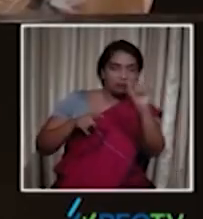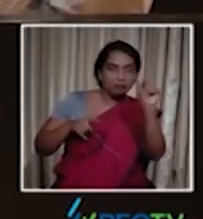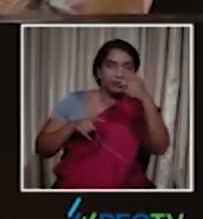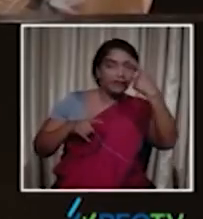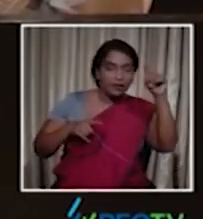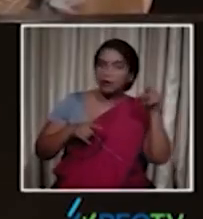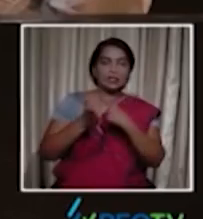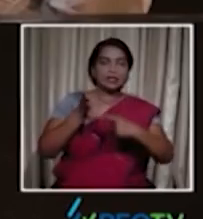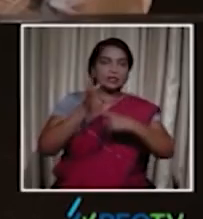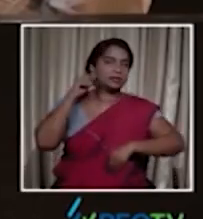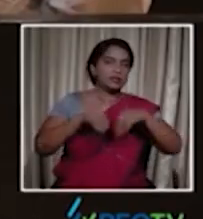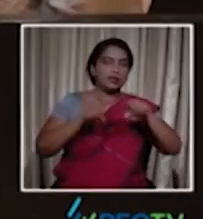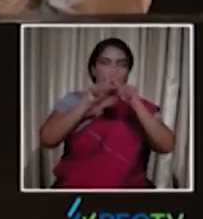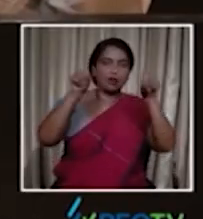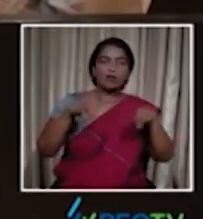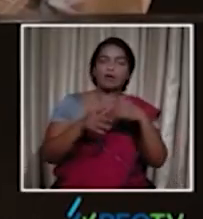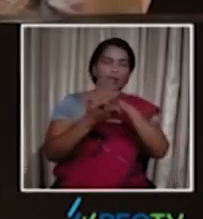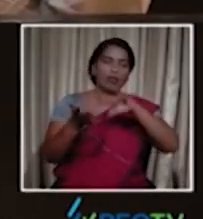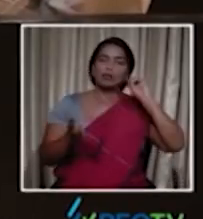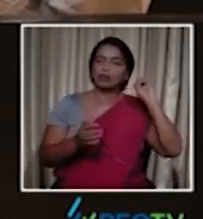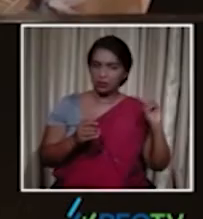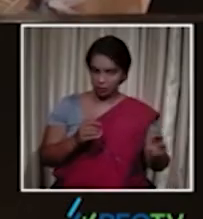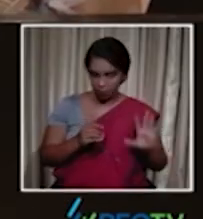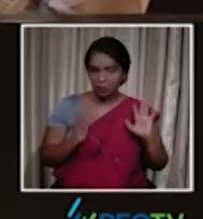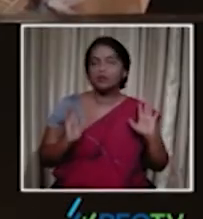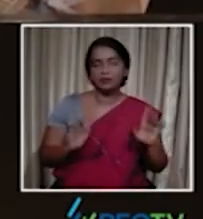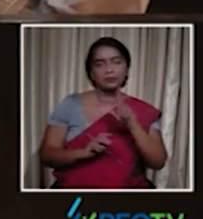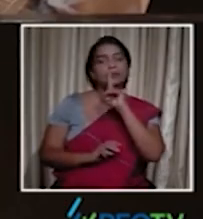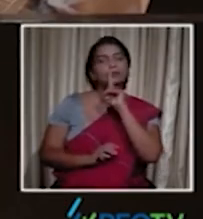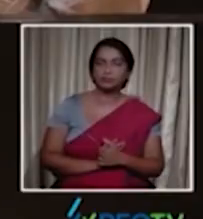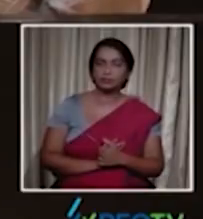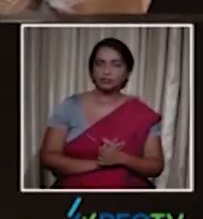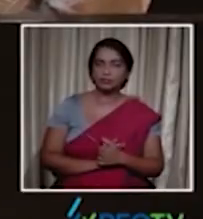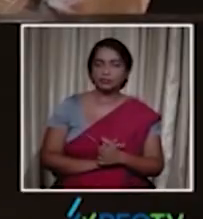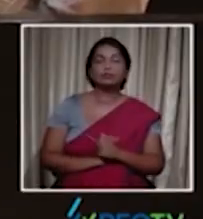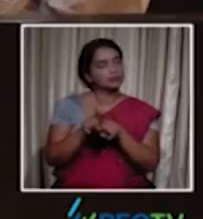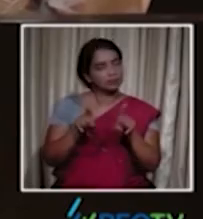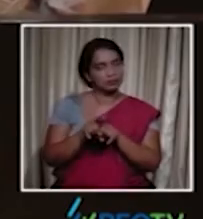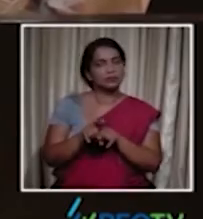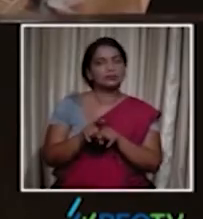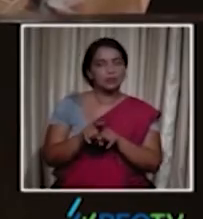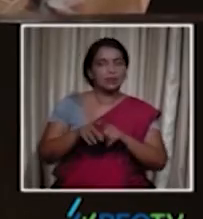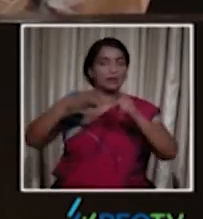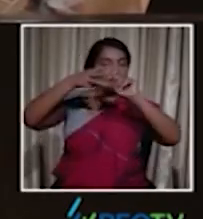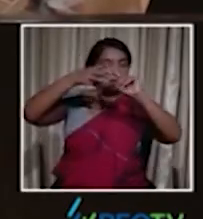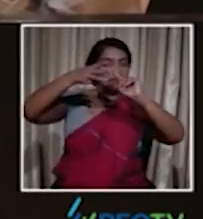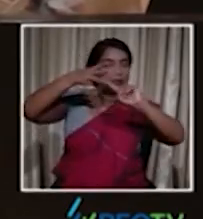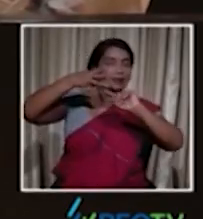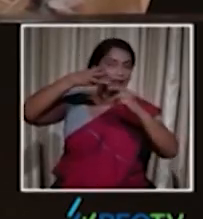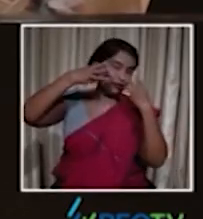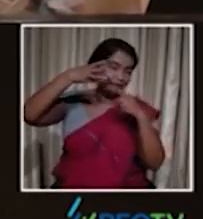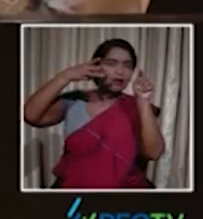ඡන්ද පත්‍රිකාව අවලංගු ඡන්ද පත්‍රිකාවක් වන බව සඳහන් කරමි. ඊට අමතරව අනෙකුත් ඡන්ද